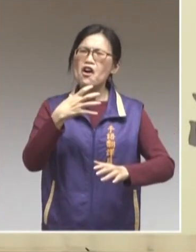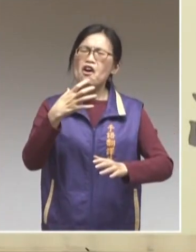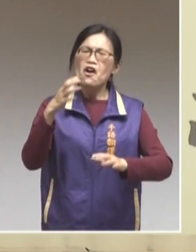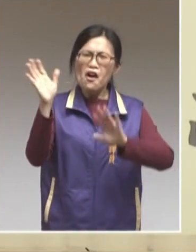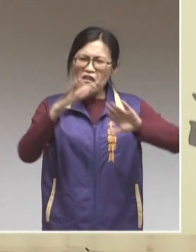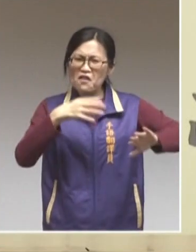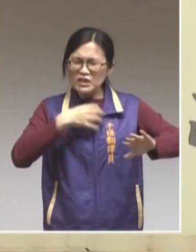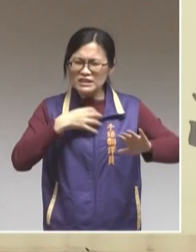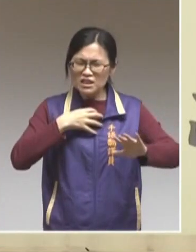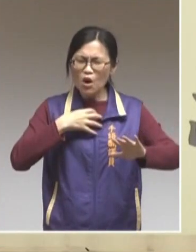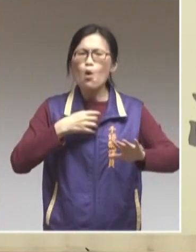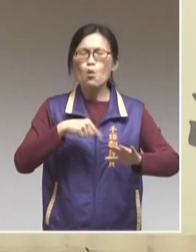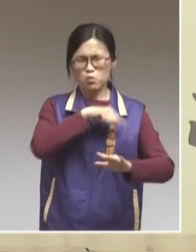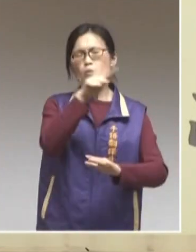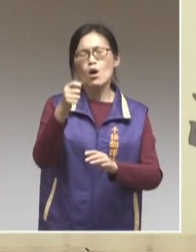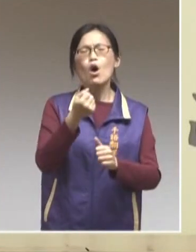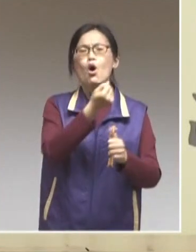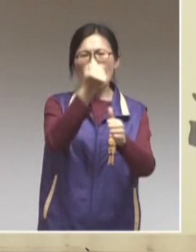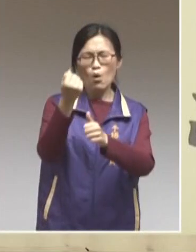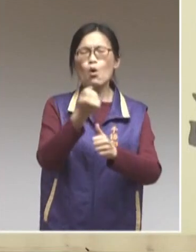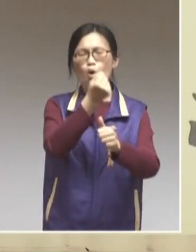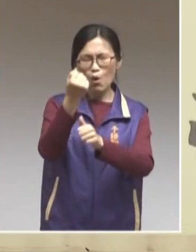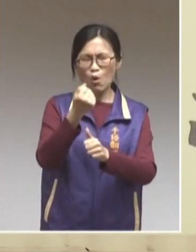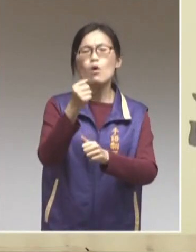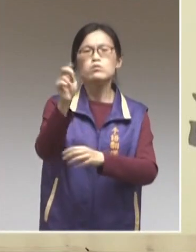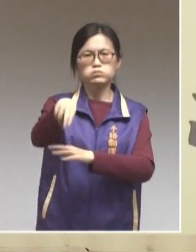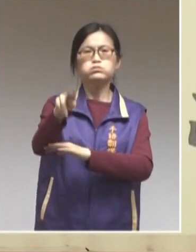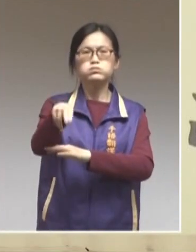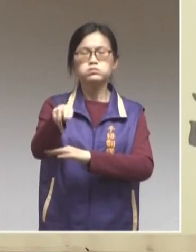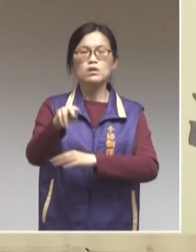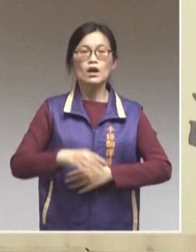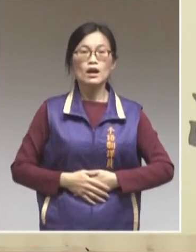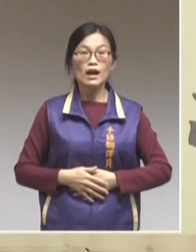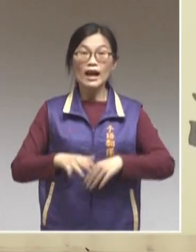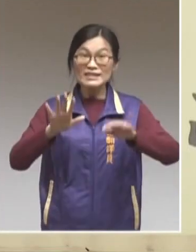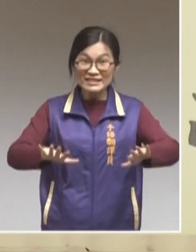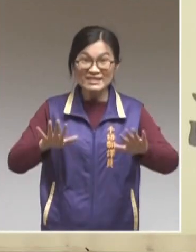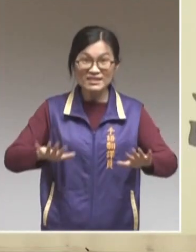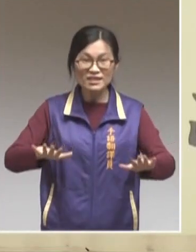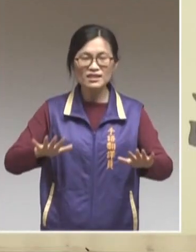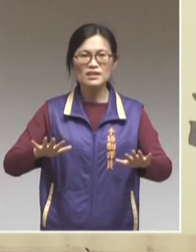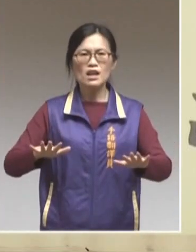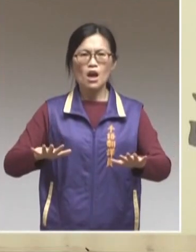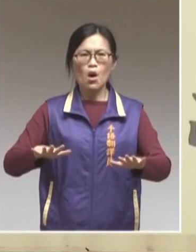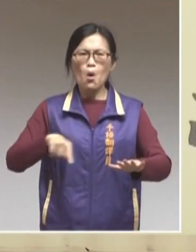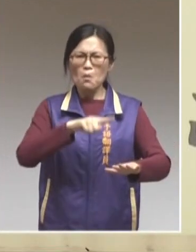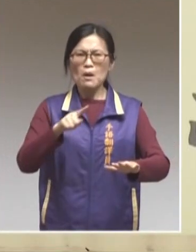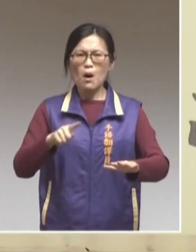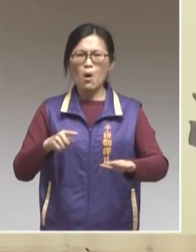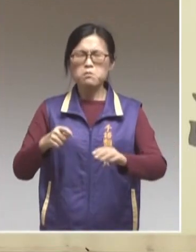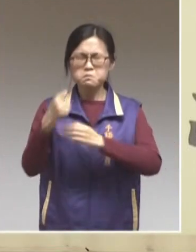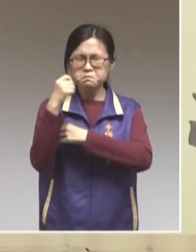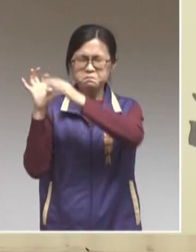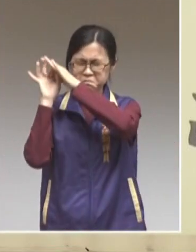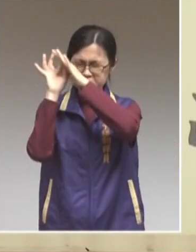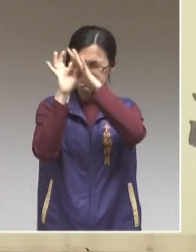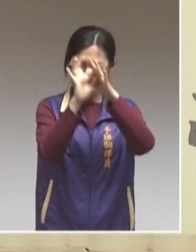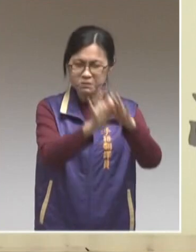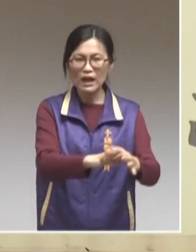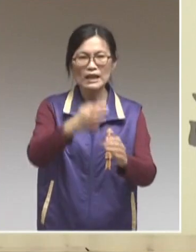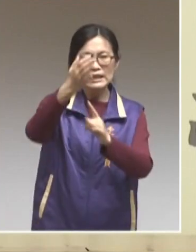是可以控制得住、哦、所以这点也跟大家报告。那我们今天会持续的在旗津地区、